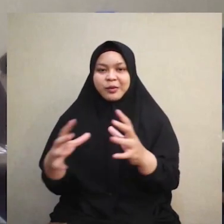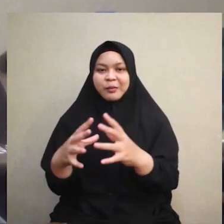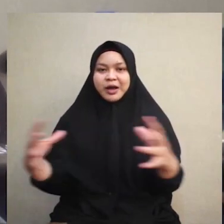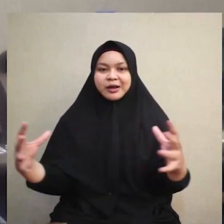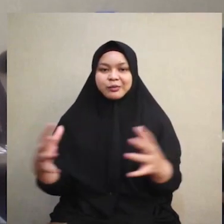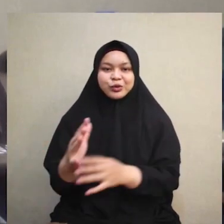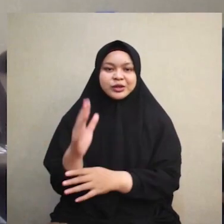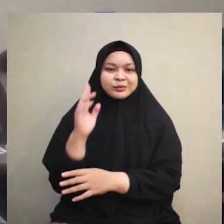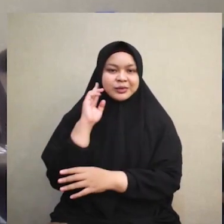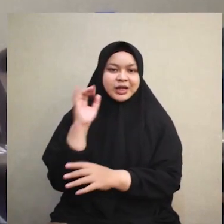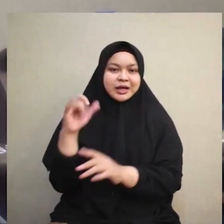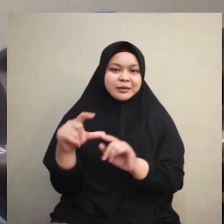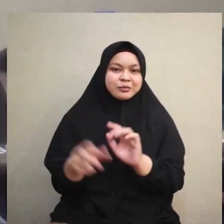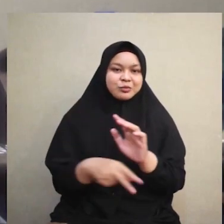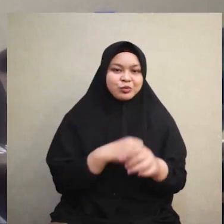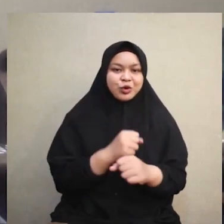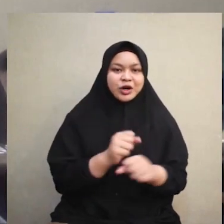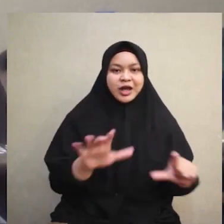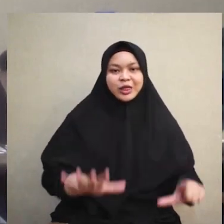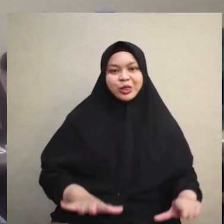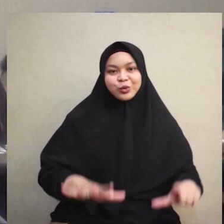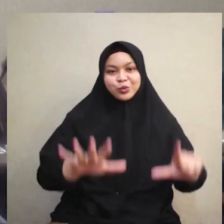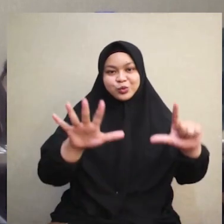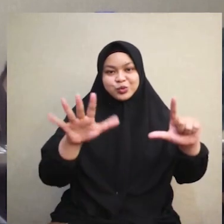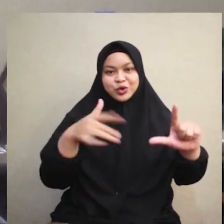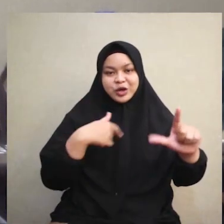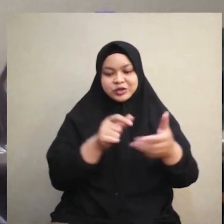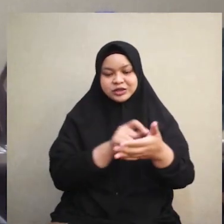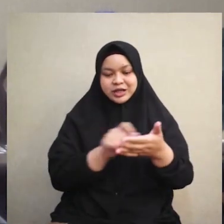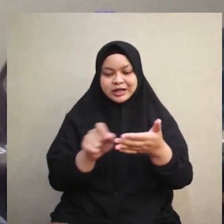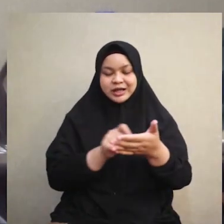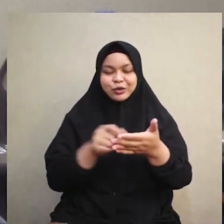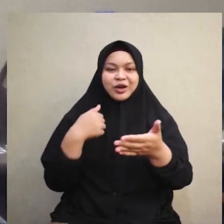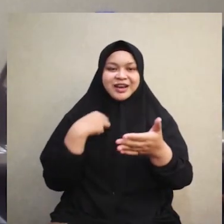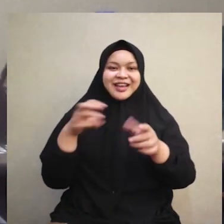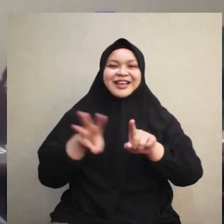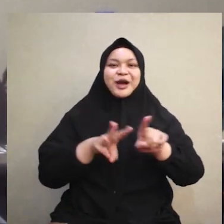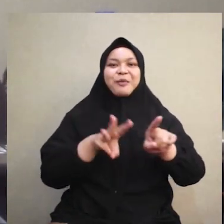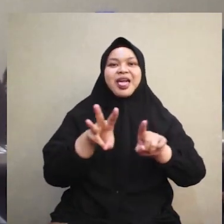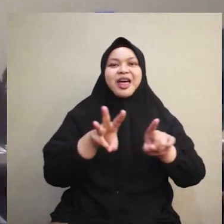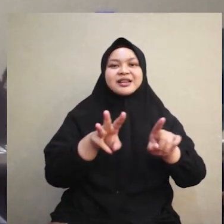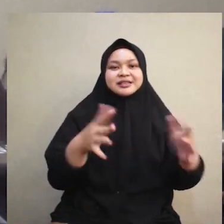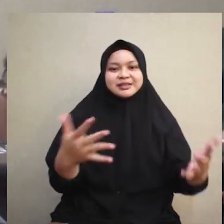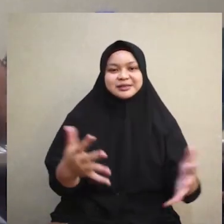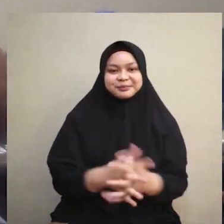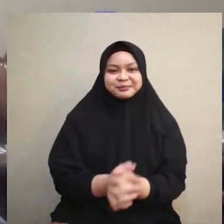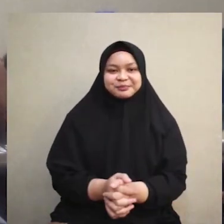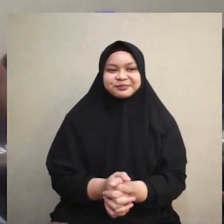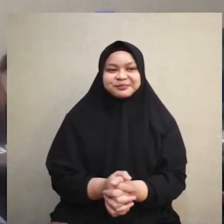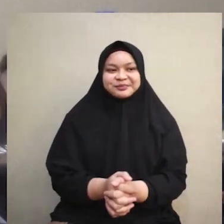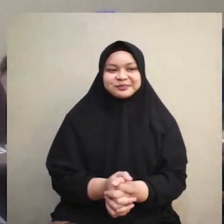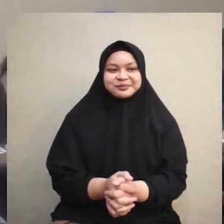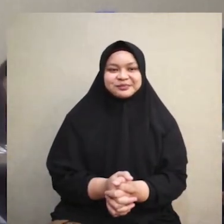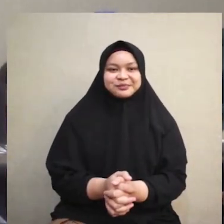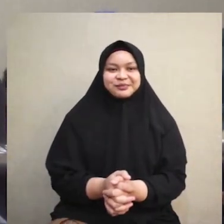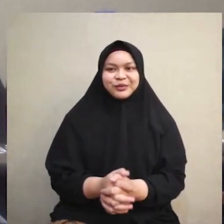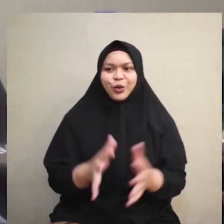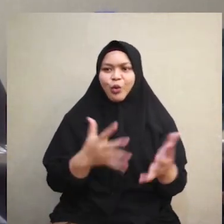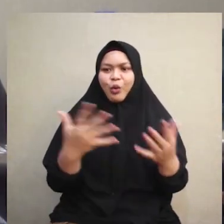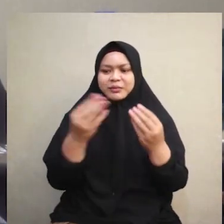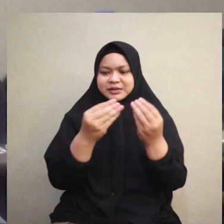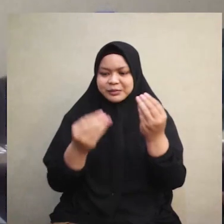Mbak Ipung dengan tujuh tadi yang sebenarnya Kalau saya catat ada 13 itu menunjukkan